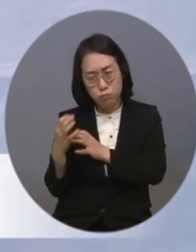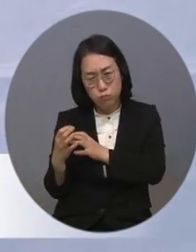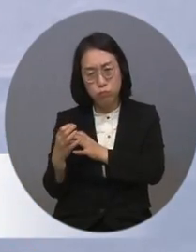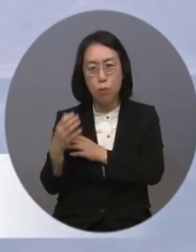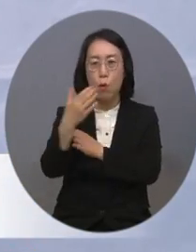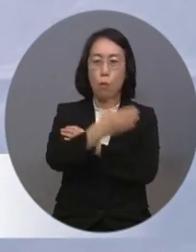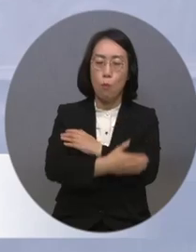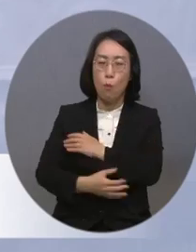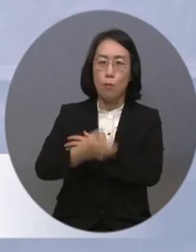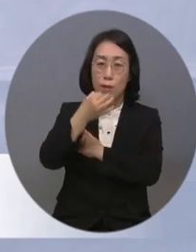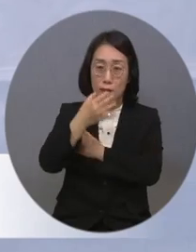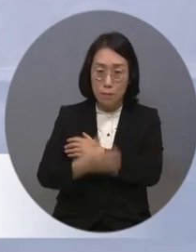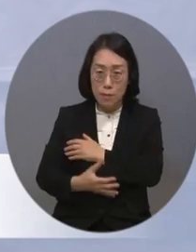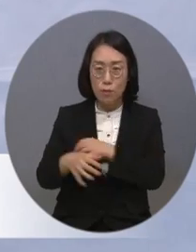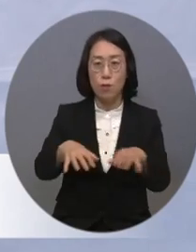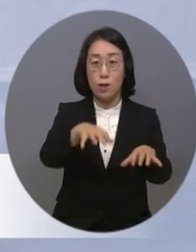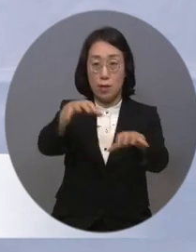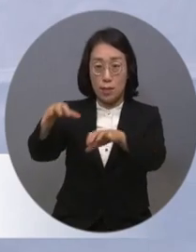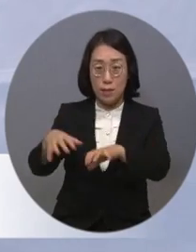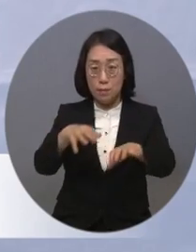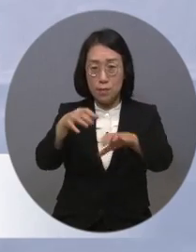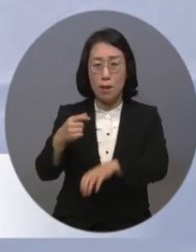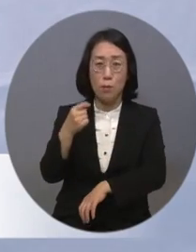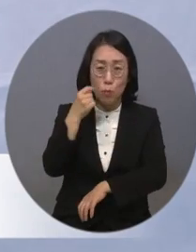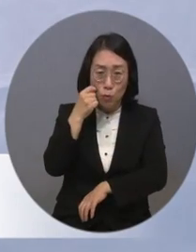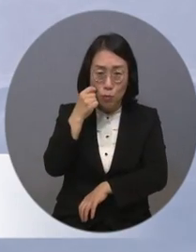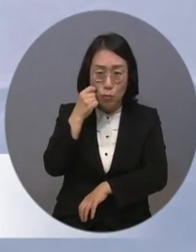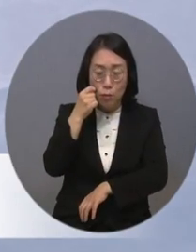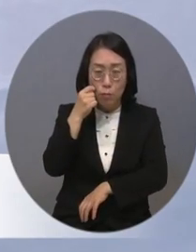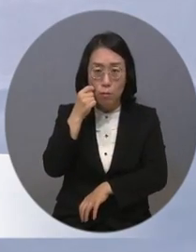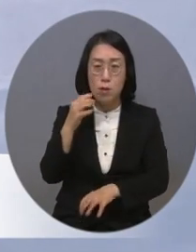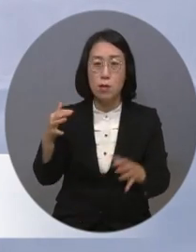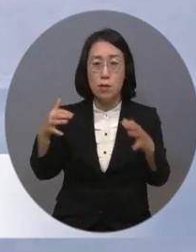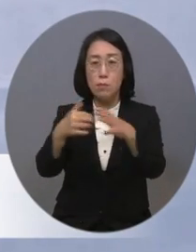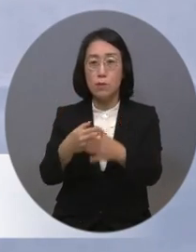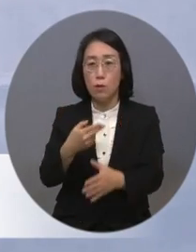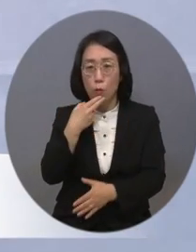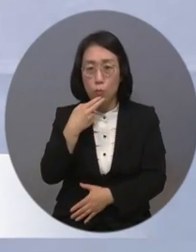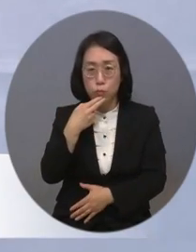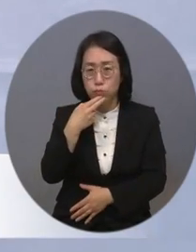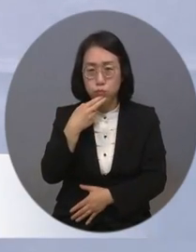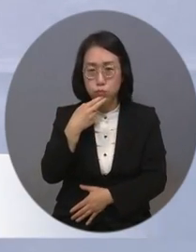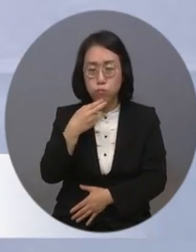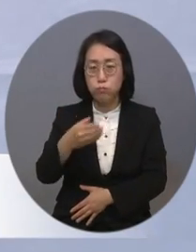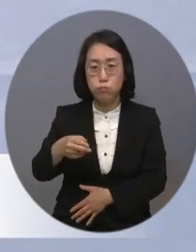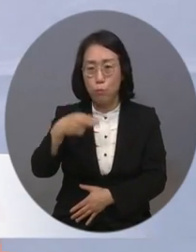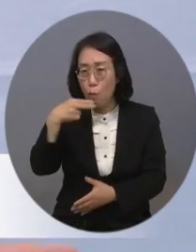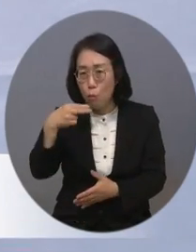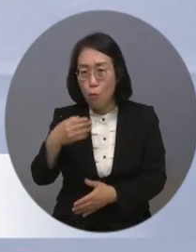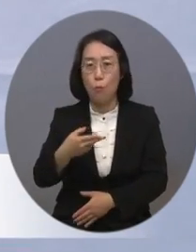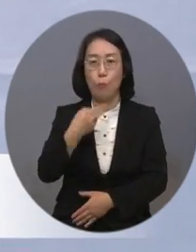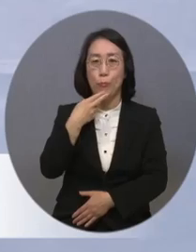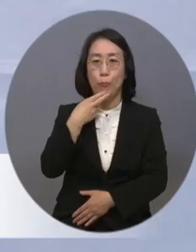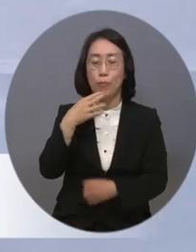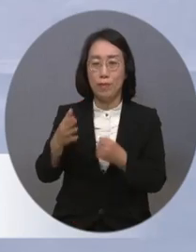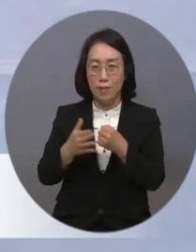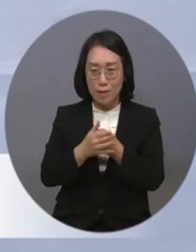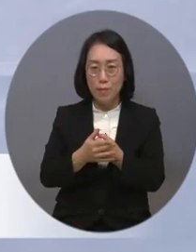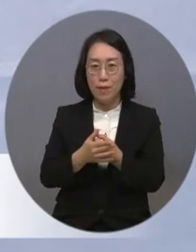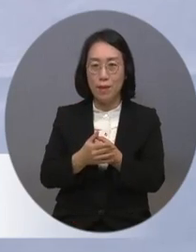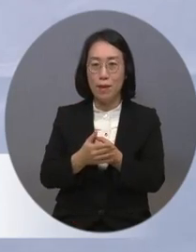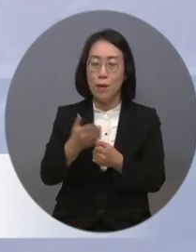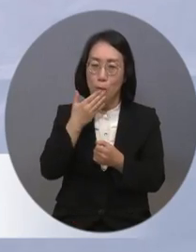만드는 사람들이 계시면 겨울에 김치 없는 식사를 하실까 봐 김치와 함께 식사를 하셨으면